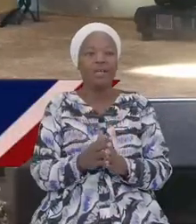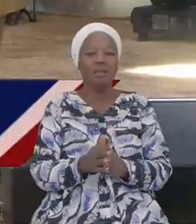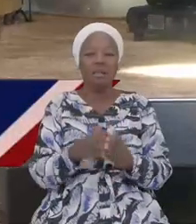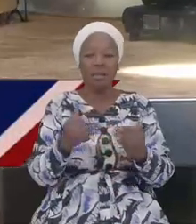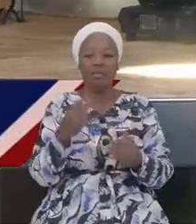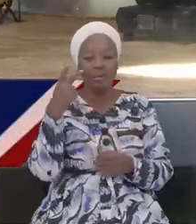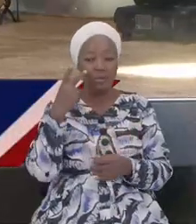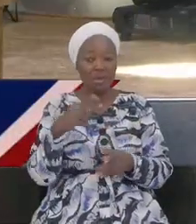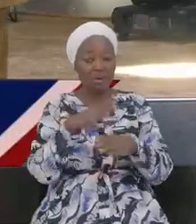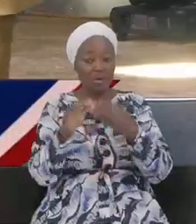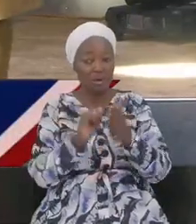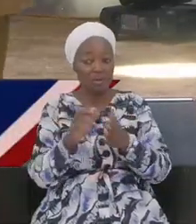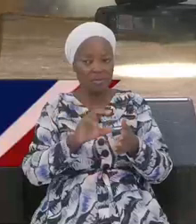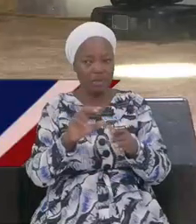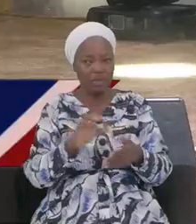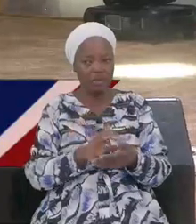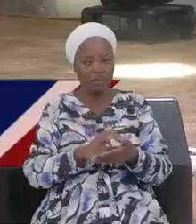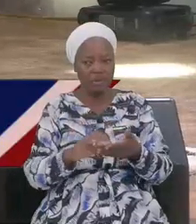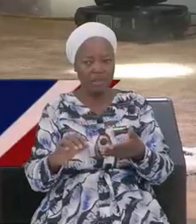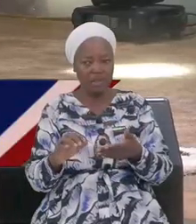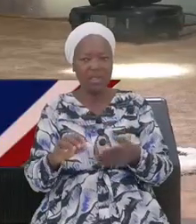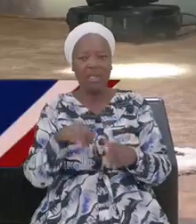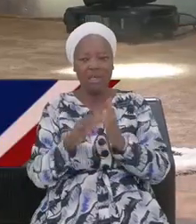nous allons voir le mot